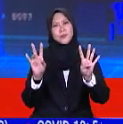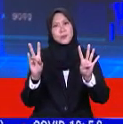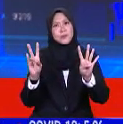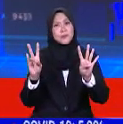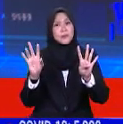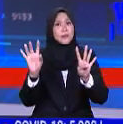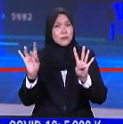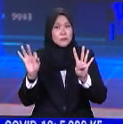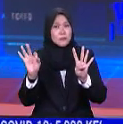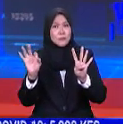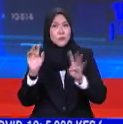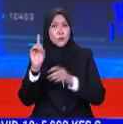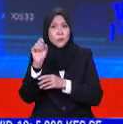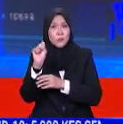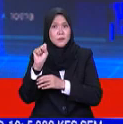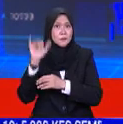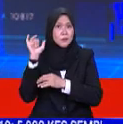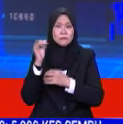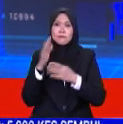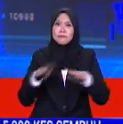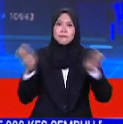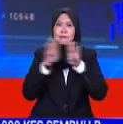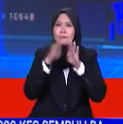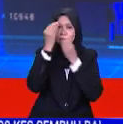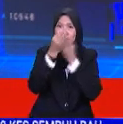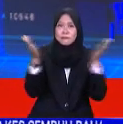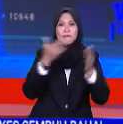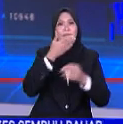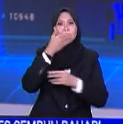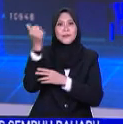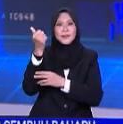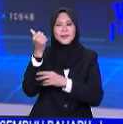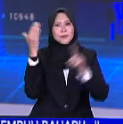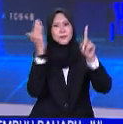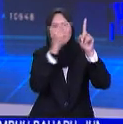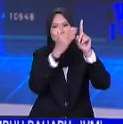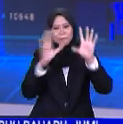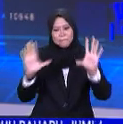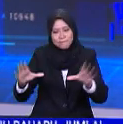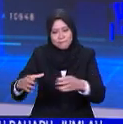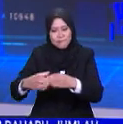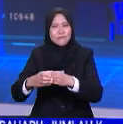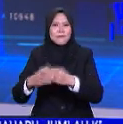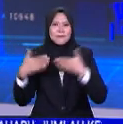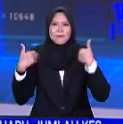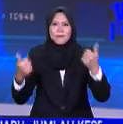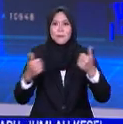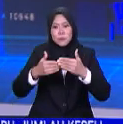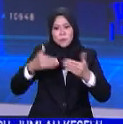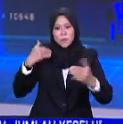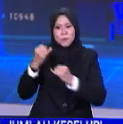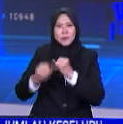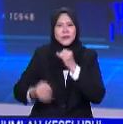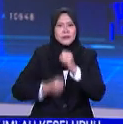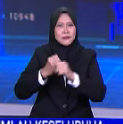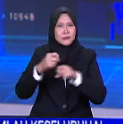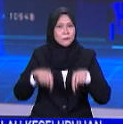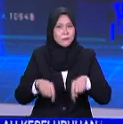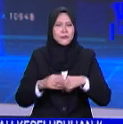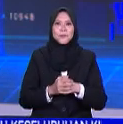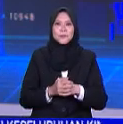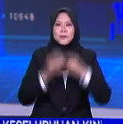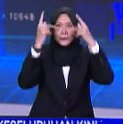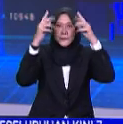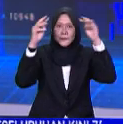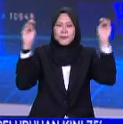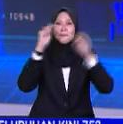421,479 dos semalam. Berita terbaik untuk negara dalam usaha mencapai imuniti kelompok sebelum akhir tahun ini. Perdana